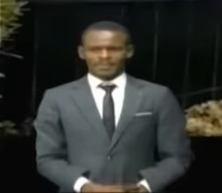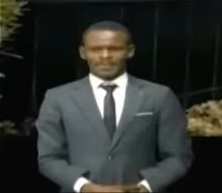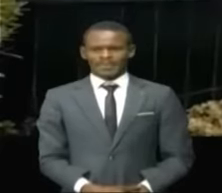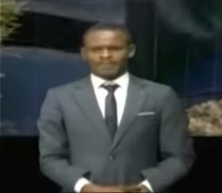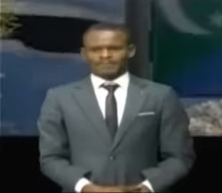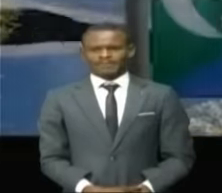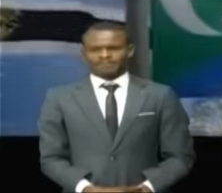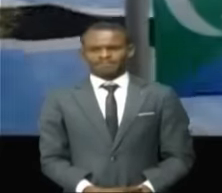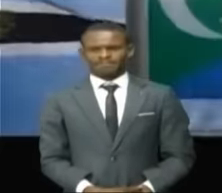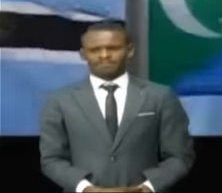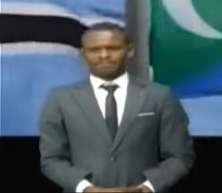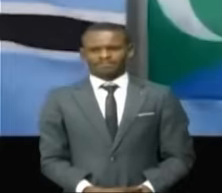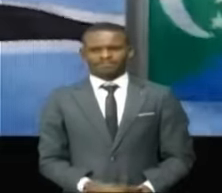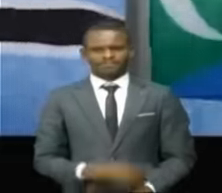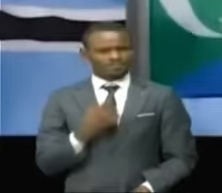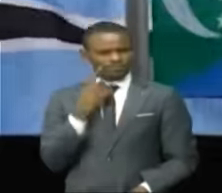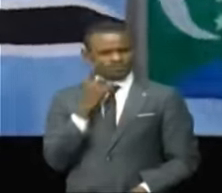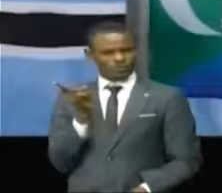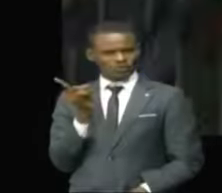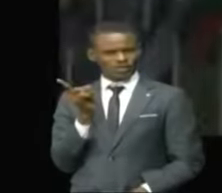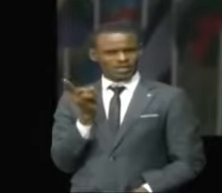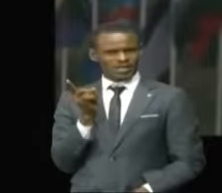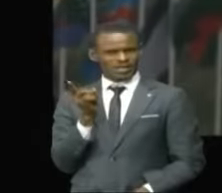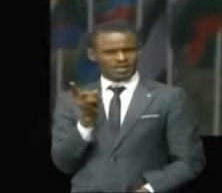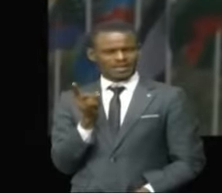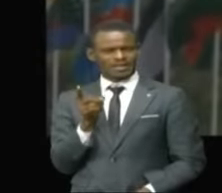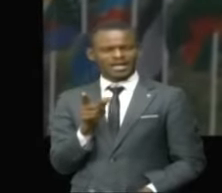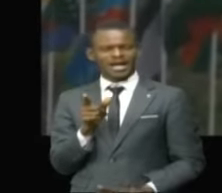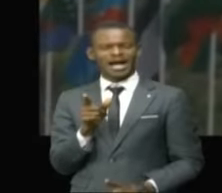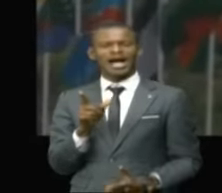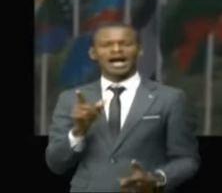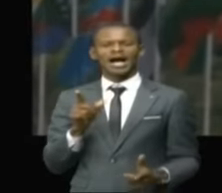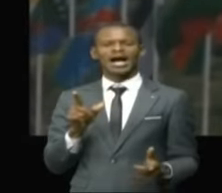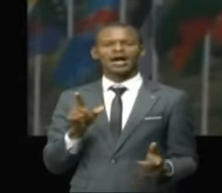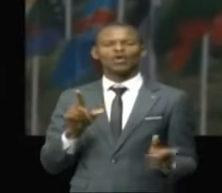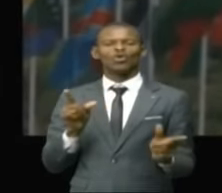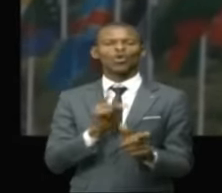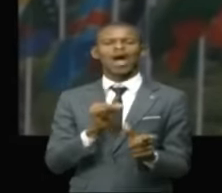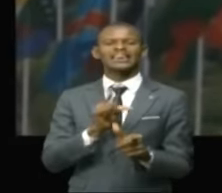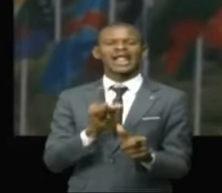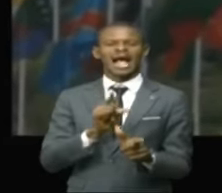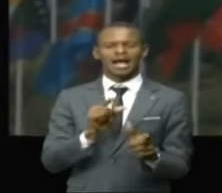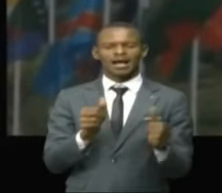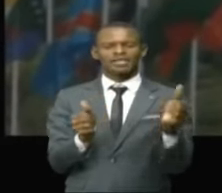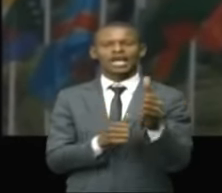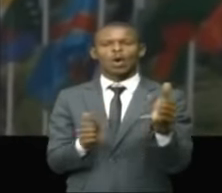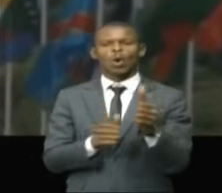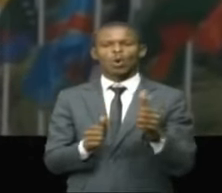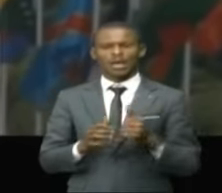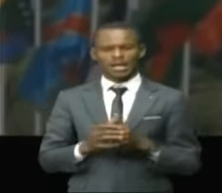C'est à Luanda, en République d'Angola, que le chef d'État des pays membres de la communauté de développement de